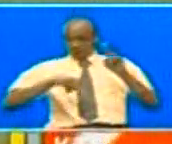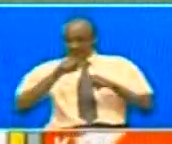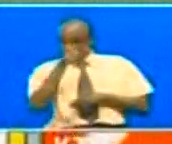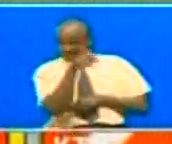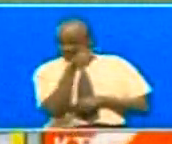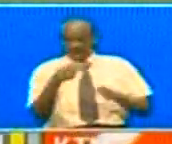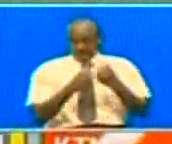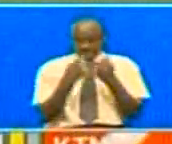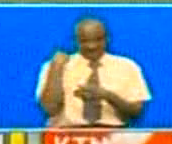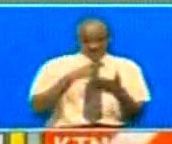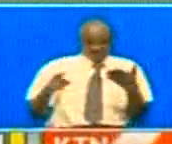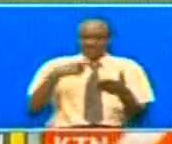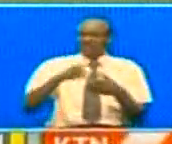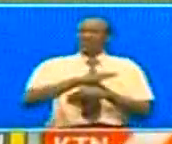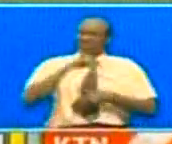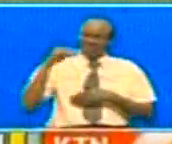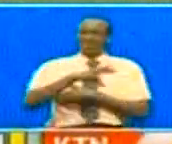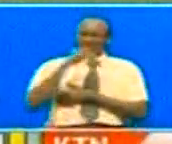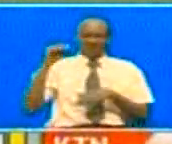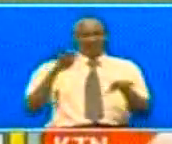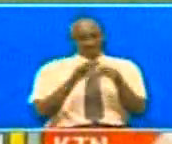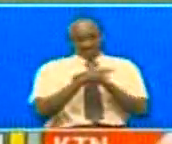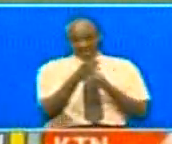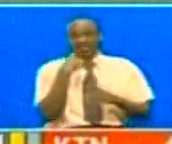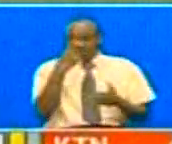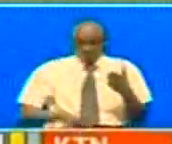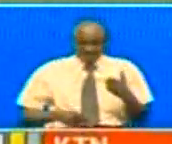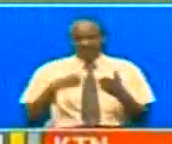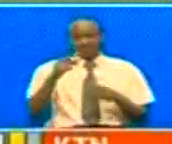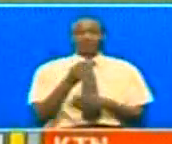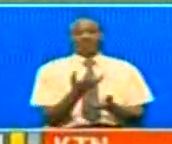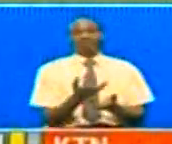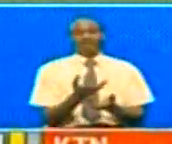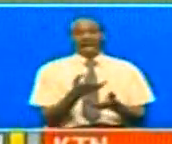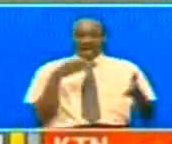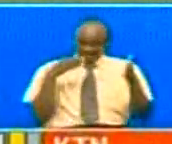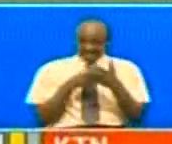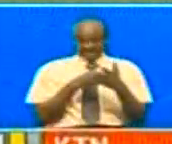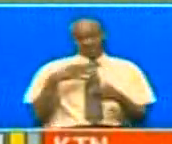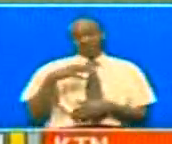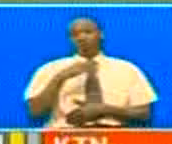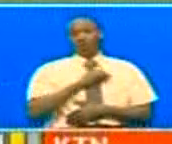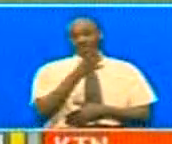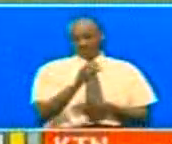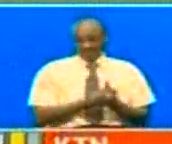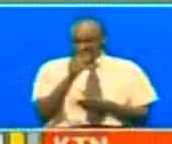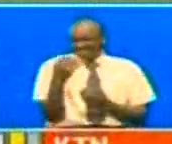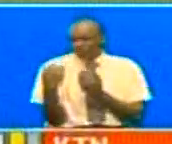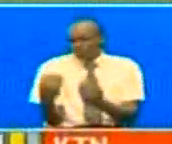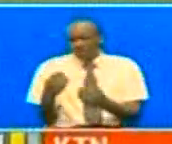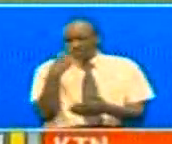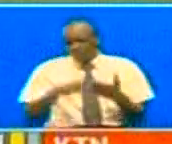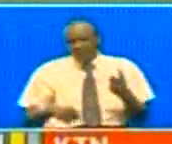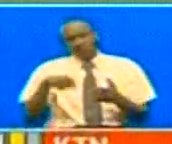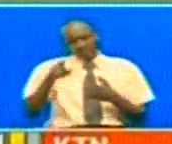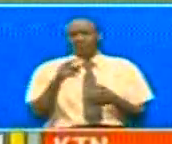rangi, wakaupora na kubeba vifaa vyake, huku wakitoa matamshi makali dhidi ya wamiliki wake. Vijana hao wanadai